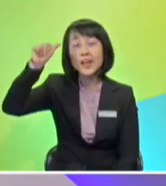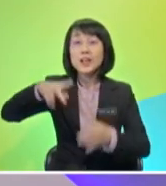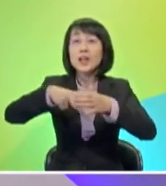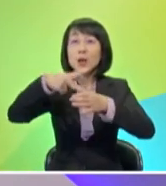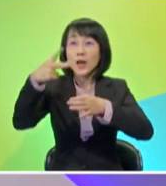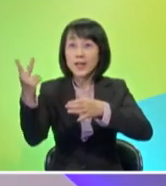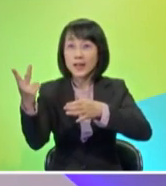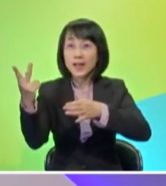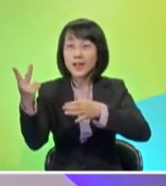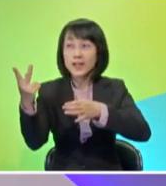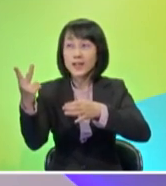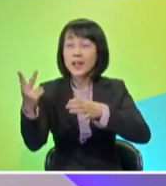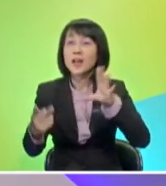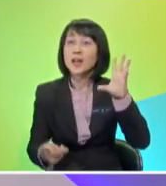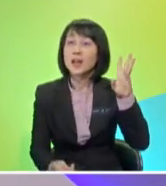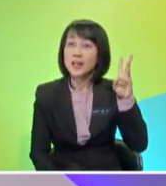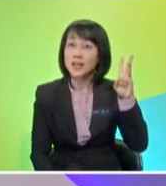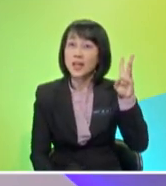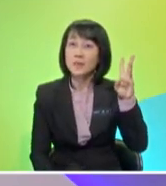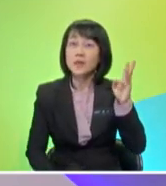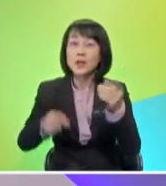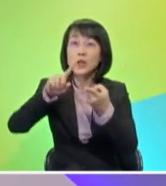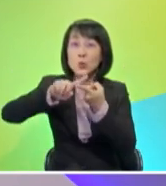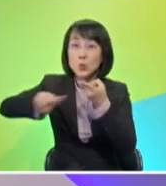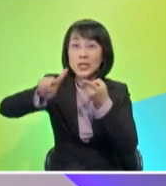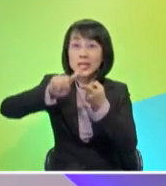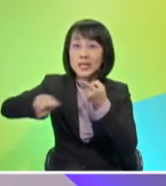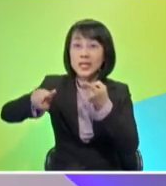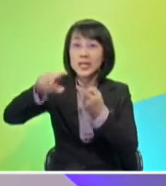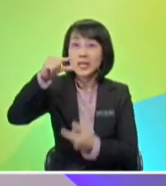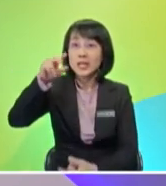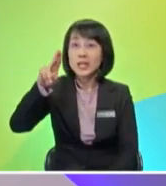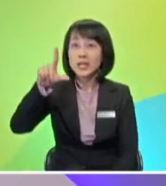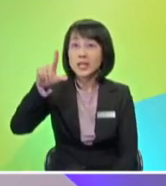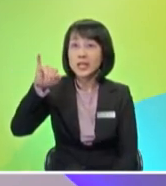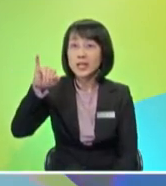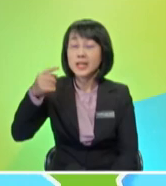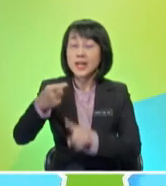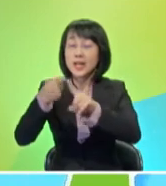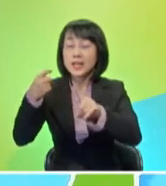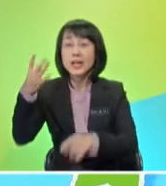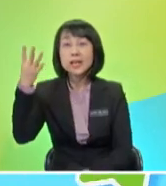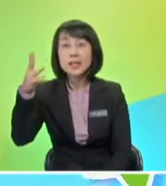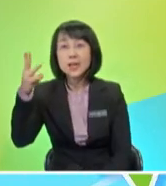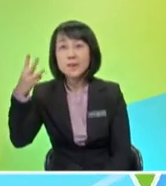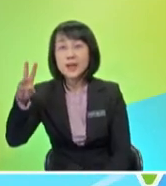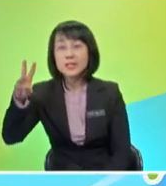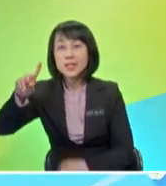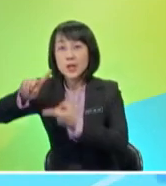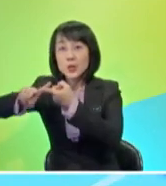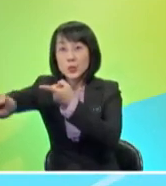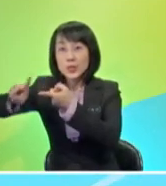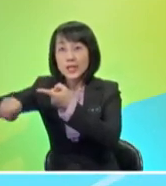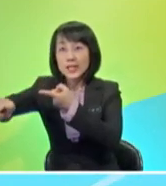keluarkan 6 biji guli dari 16 biji guli yang ada. Keluarkan 6 biji